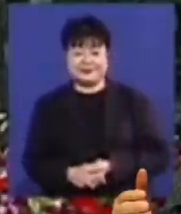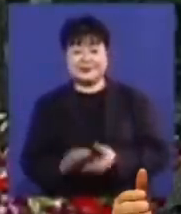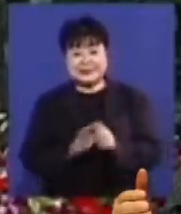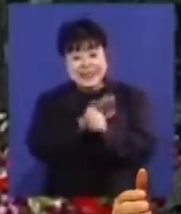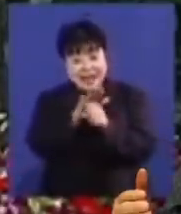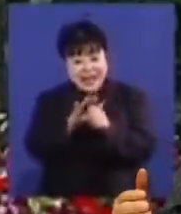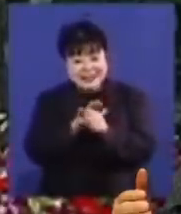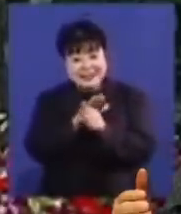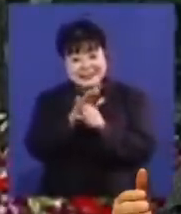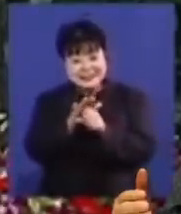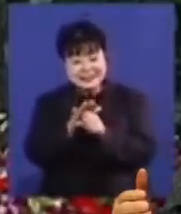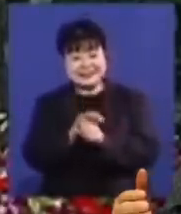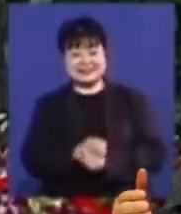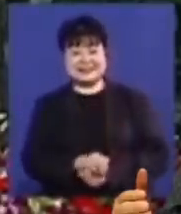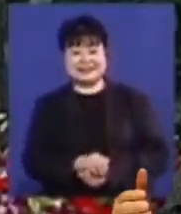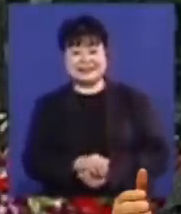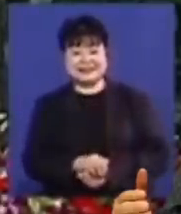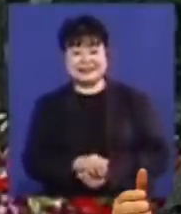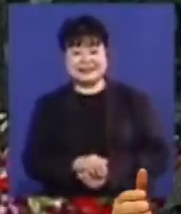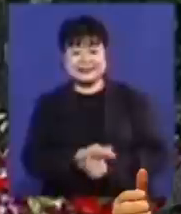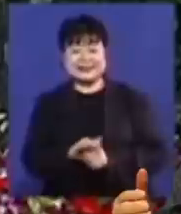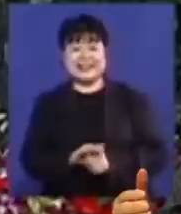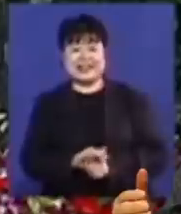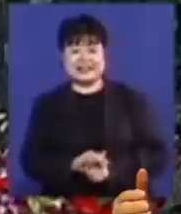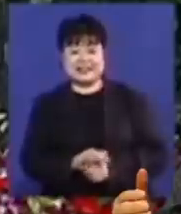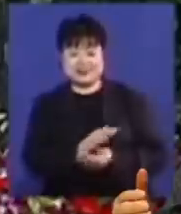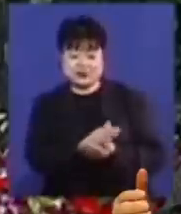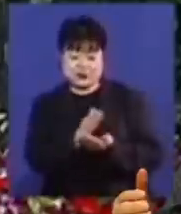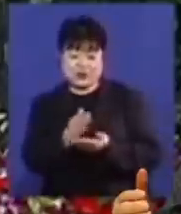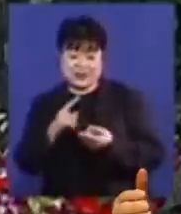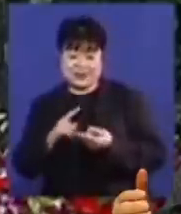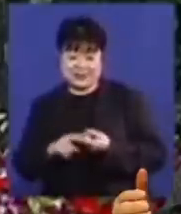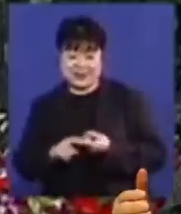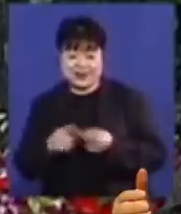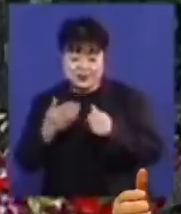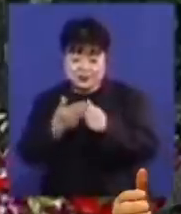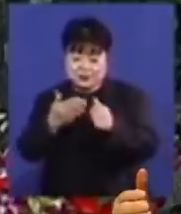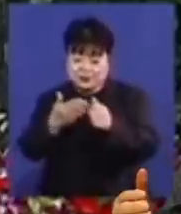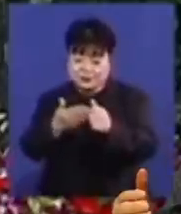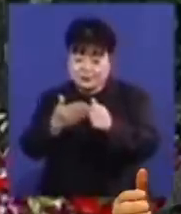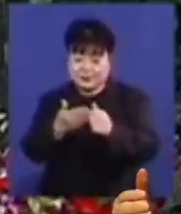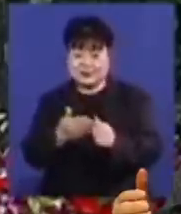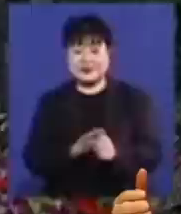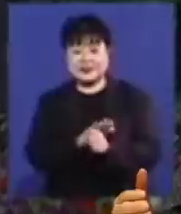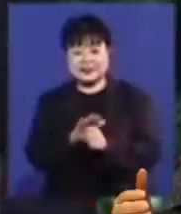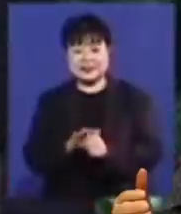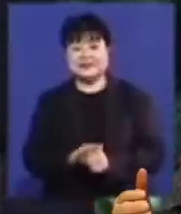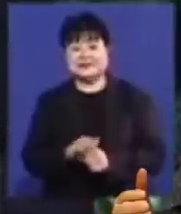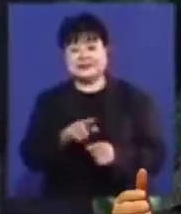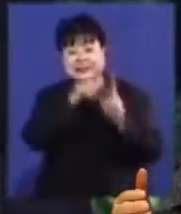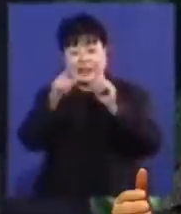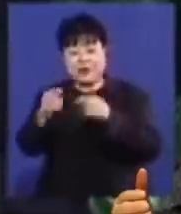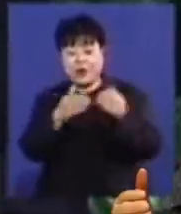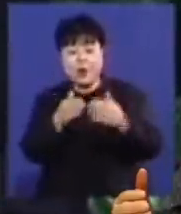사랑은 그 사랑의 중대에 따라서 주게 되는 것입니다. 우리도 살아본 경험에